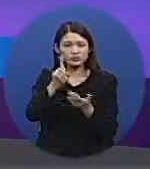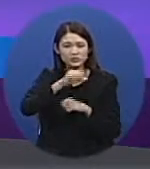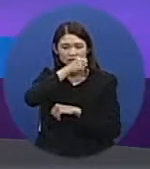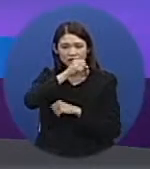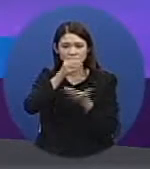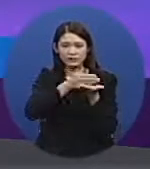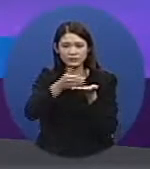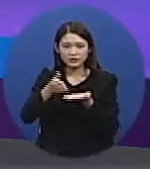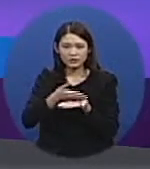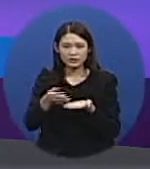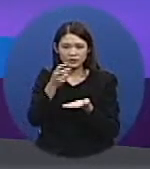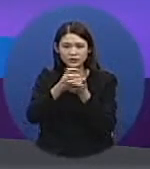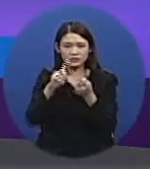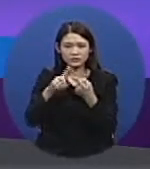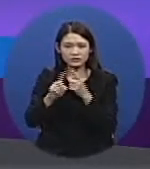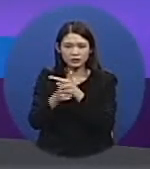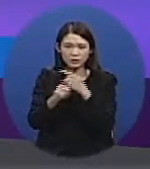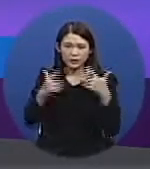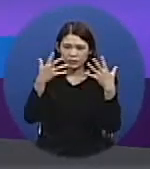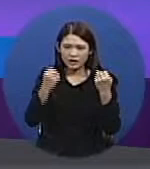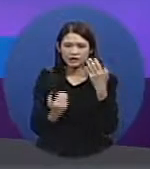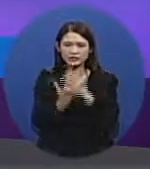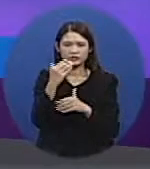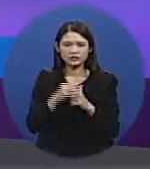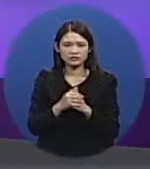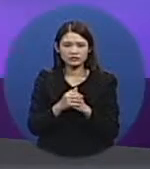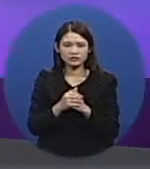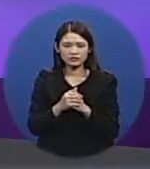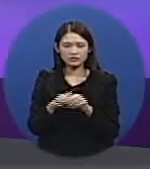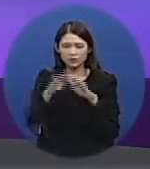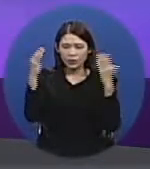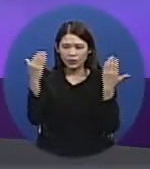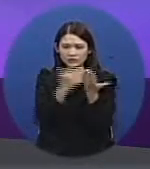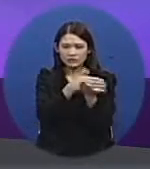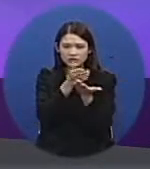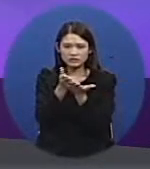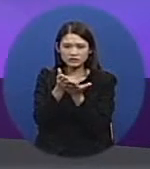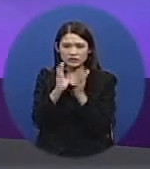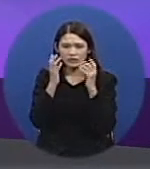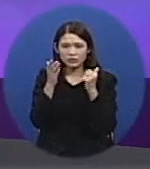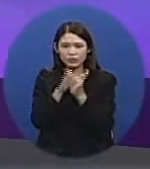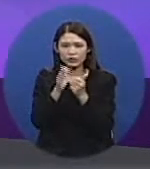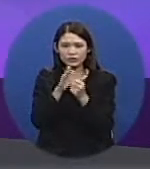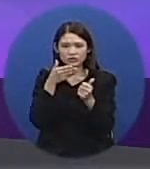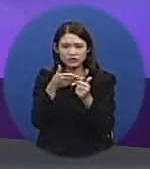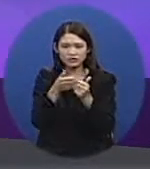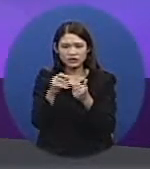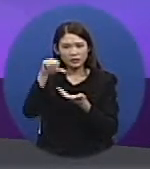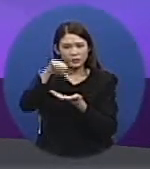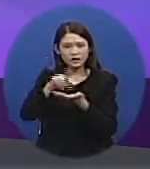예산 편성의 독식과 불균형 문제가 여기저기서 터져나오고 있습니다. 전 계층의 보육비를 지원하는 예산 확대는